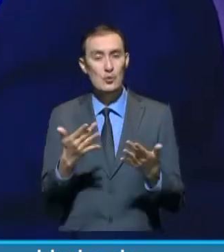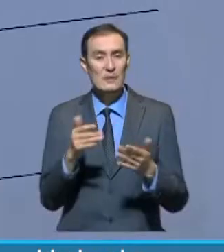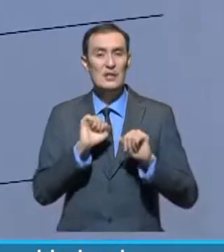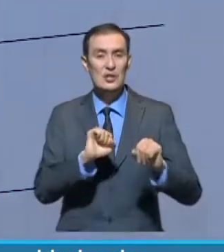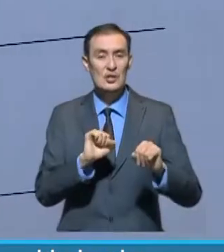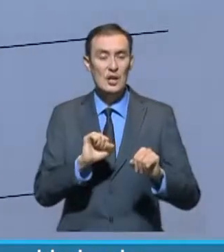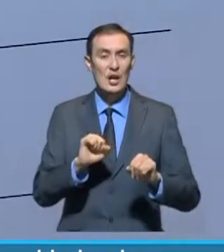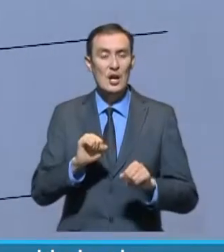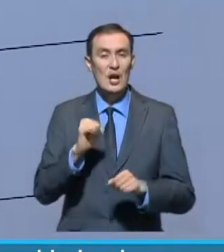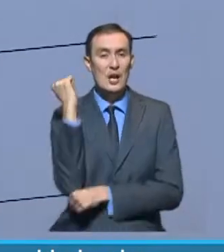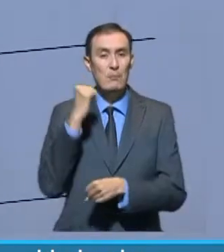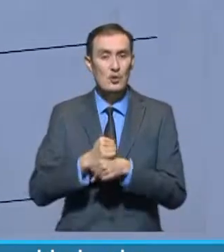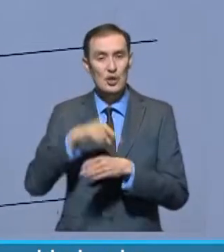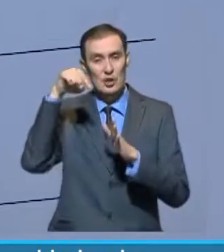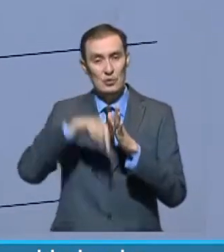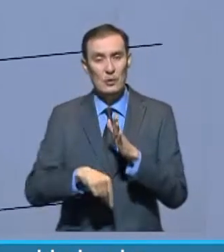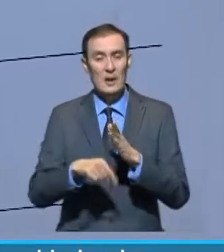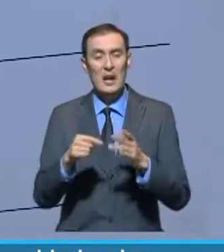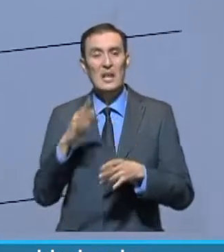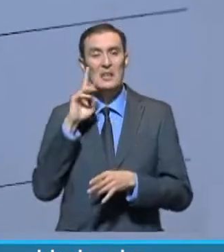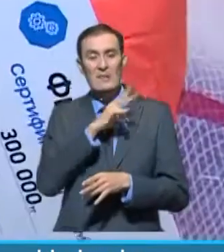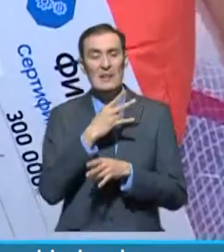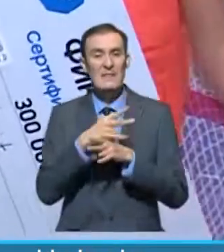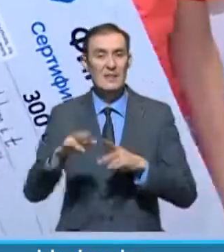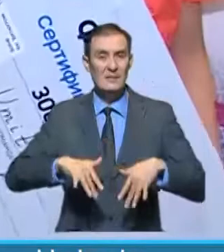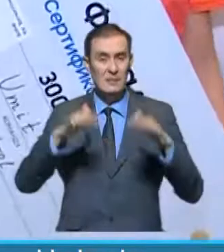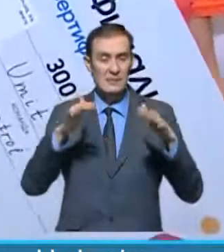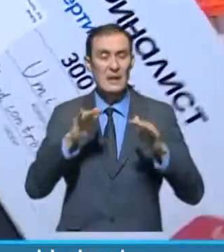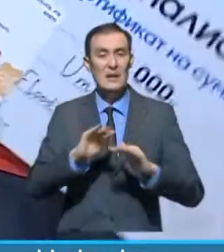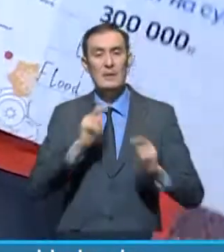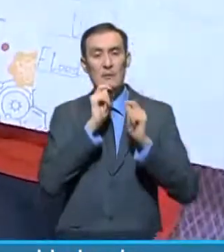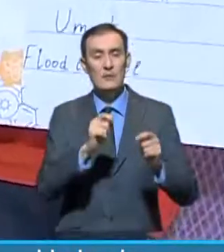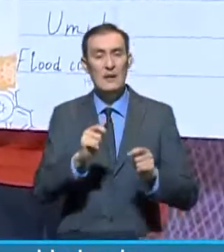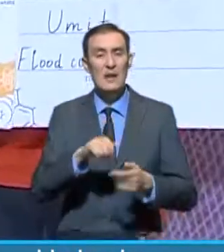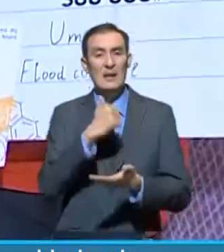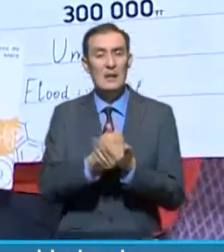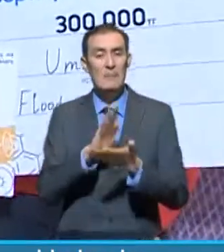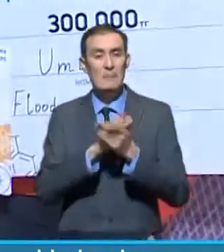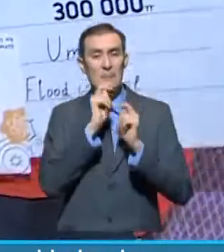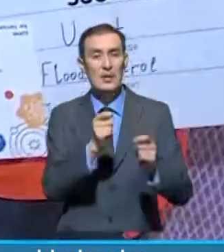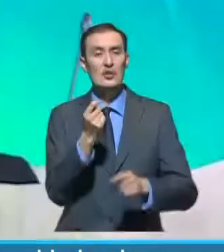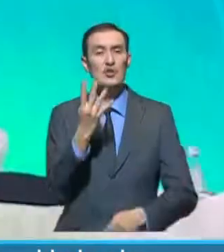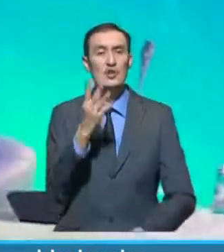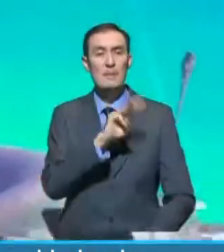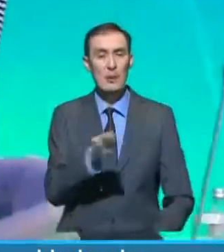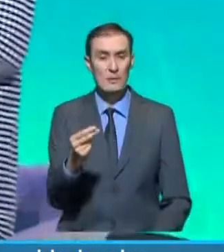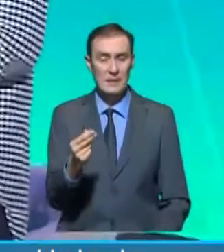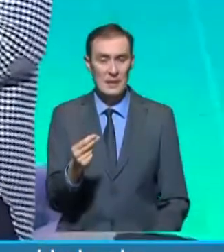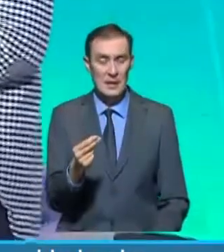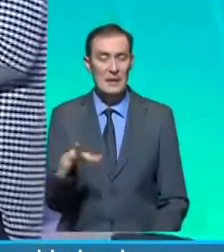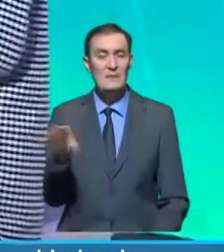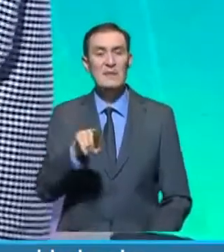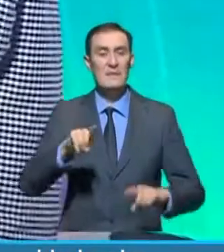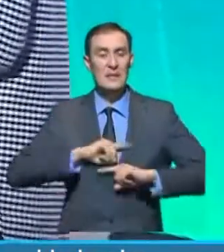защиты шахтеров от отравления вредными выбросами. Ребятам вручили гран-при 4 миллиона тенге. Все